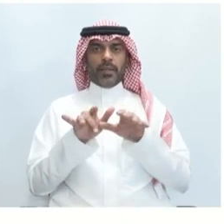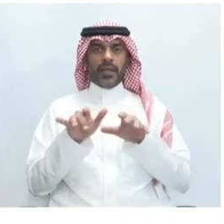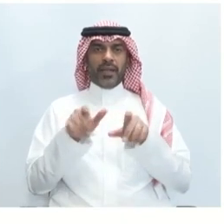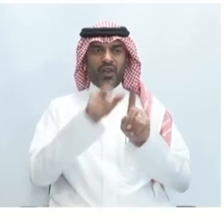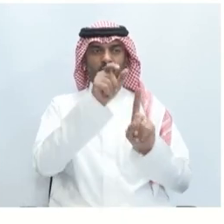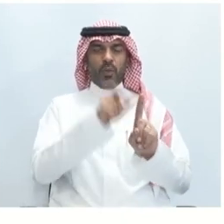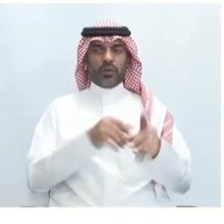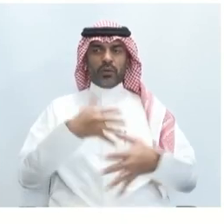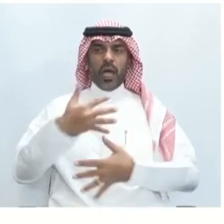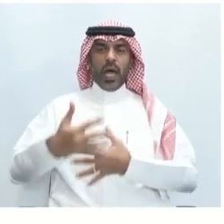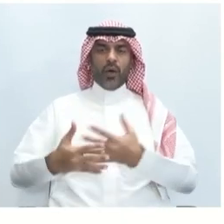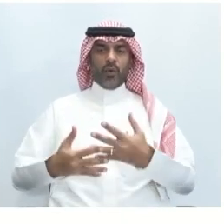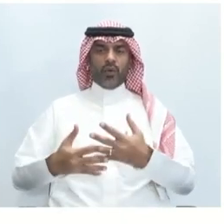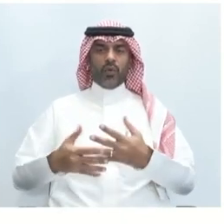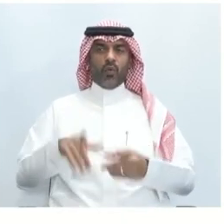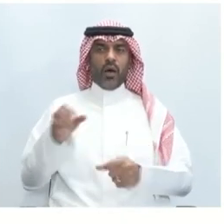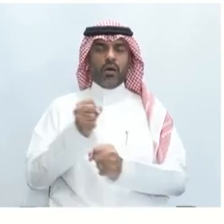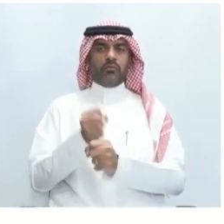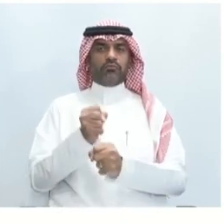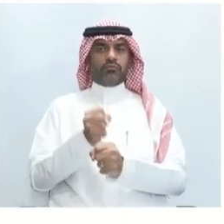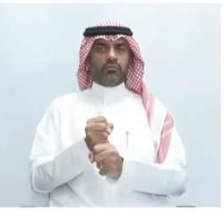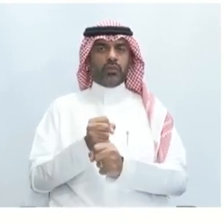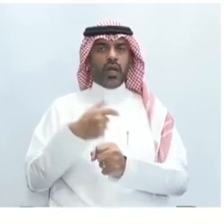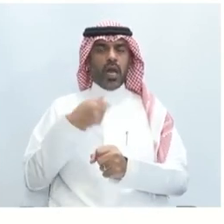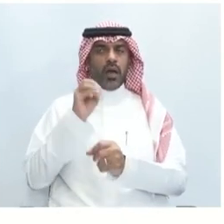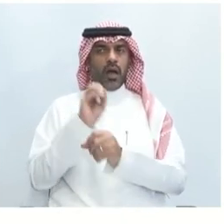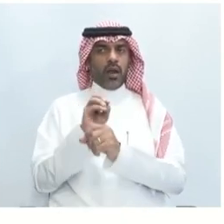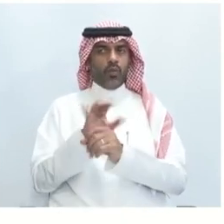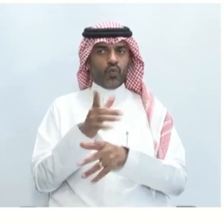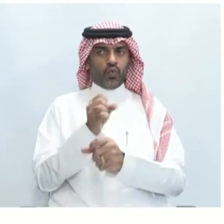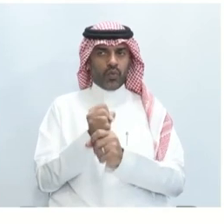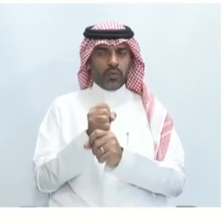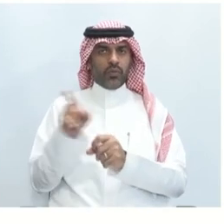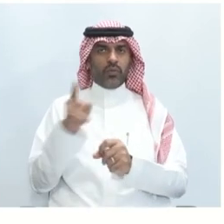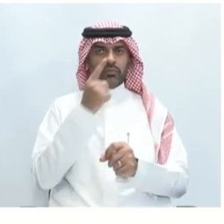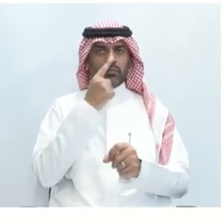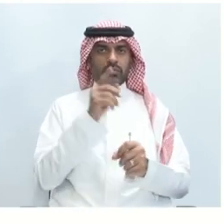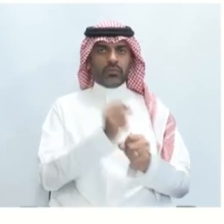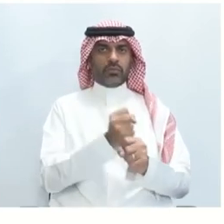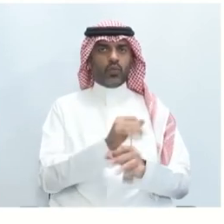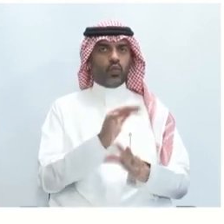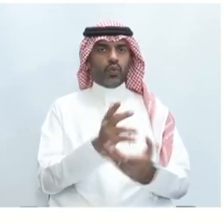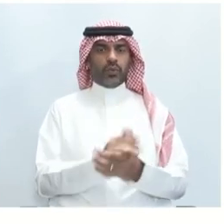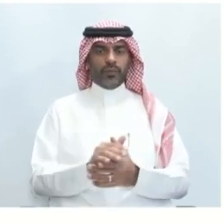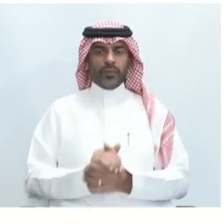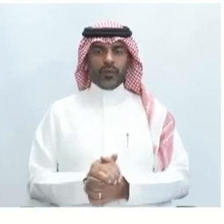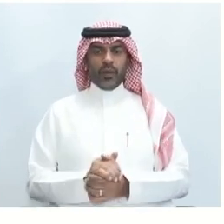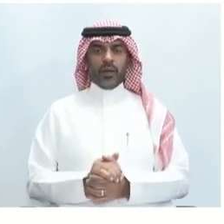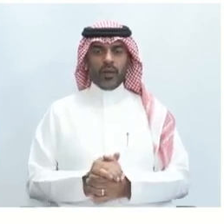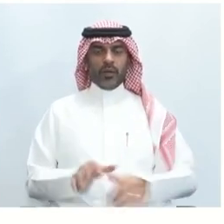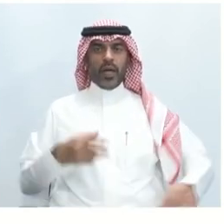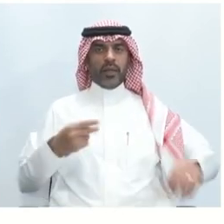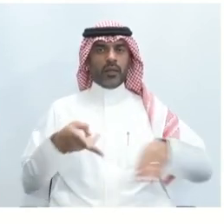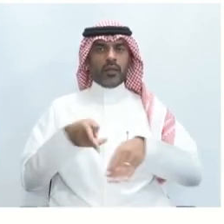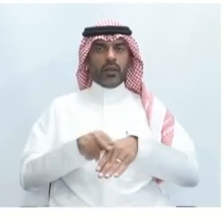محدده باستخدام لبنات التوجيه والانعطاف وايضا سنستخدم او نرى كيف يتم تكرار